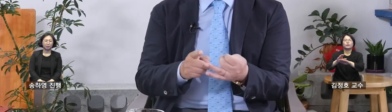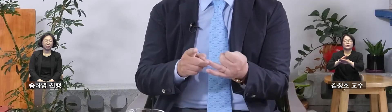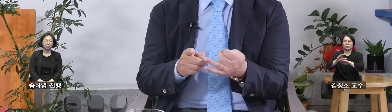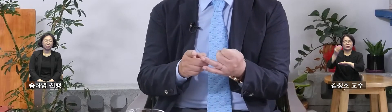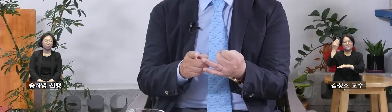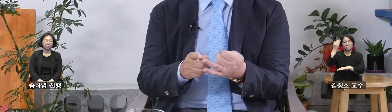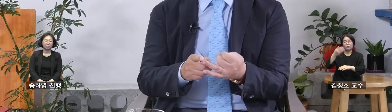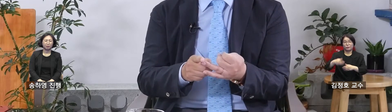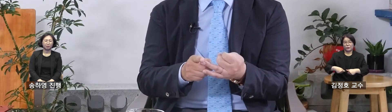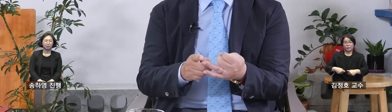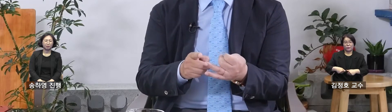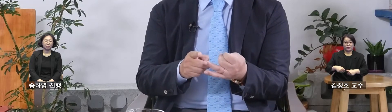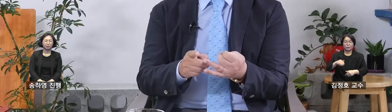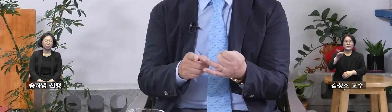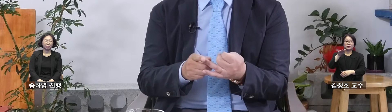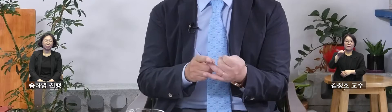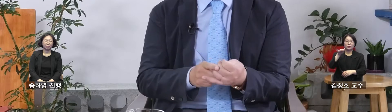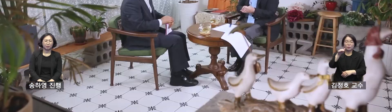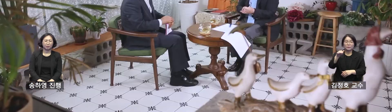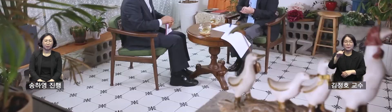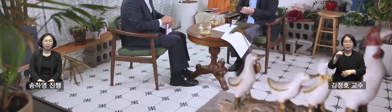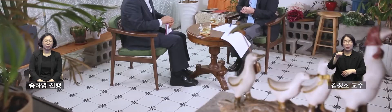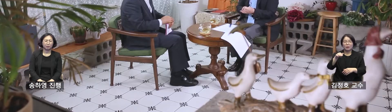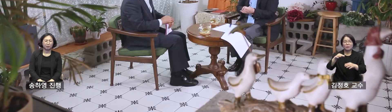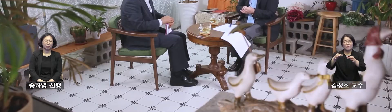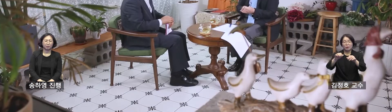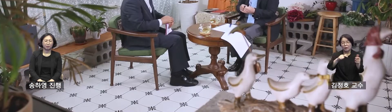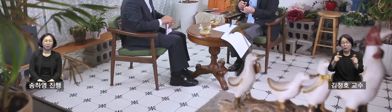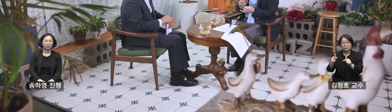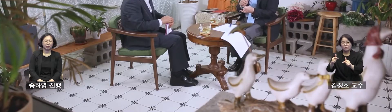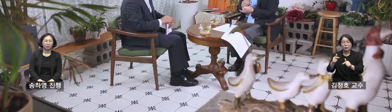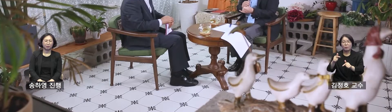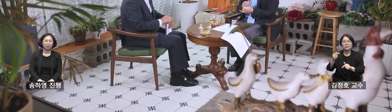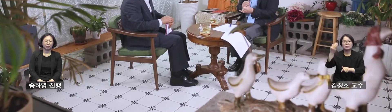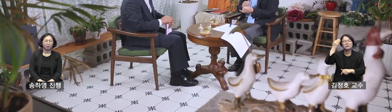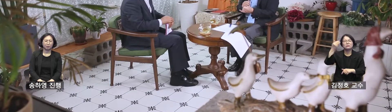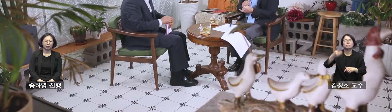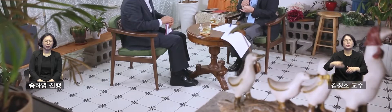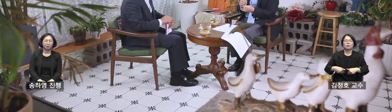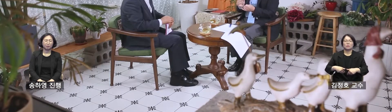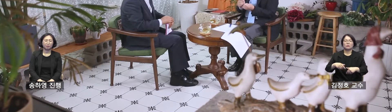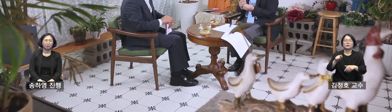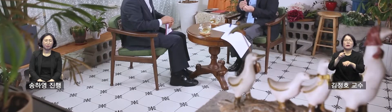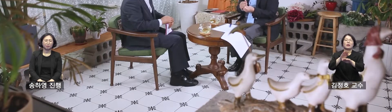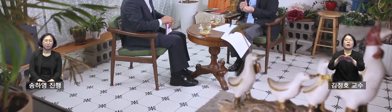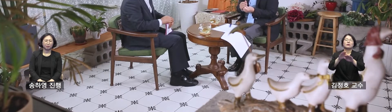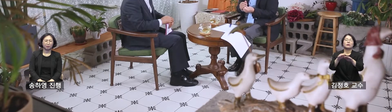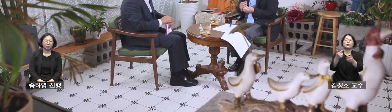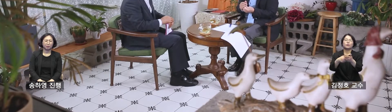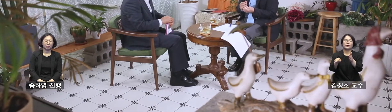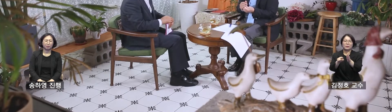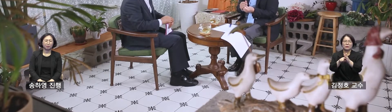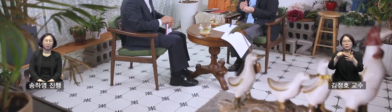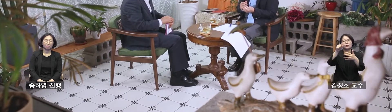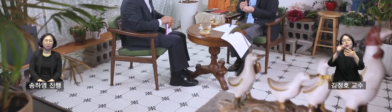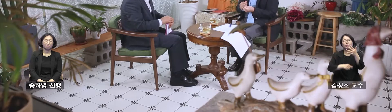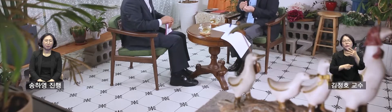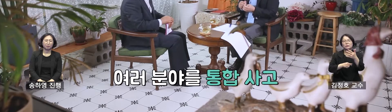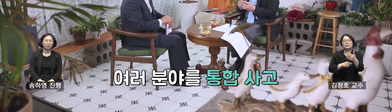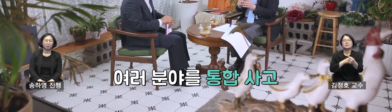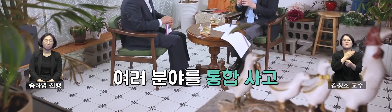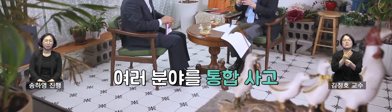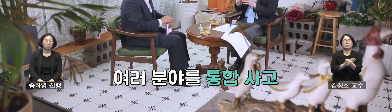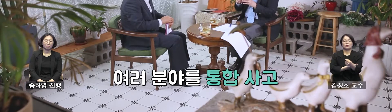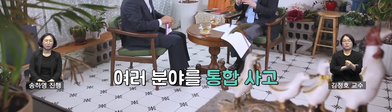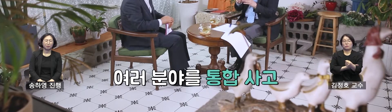되고 자동차의 구동 장치도 알아야 되고요. 그걸 또 해결하기 위해서는 우리 학생이 소프트웨어 실력도 있었습니다.